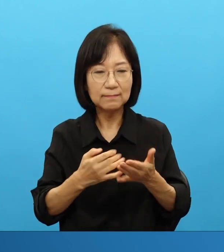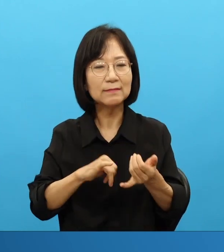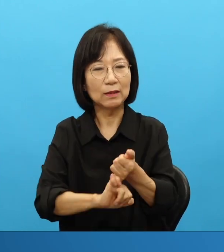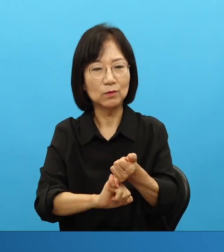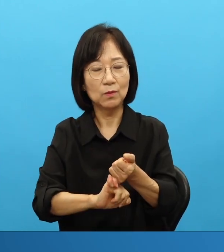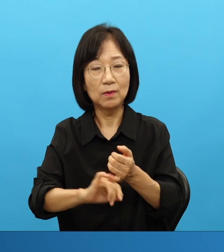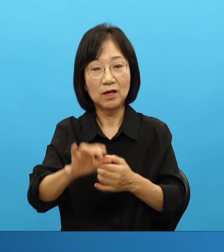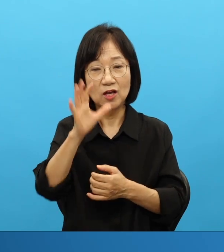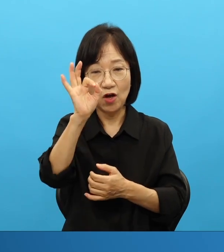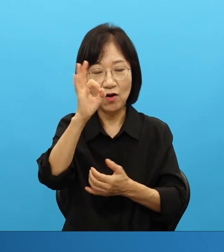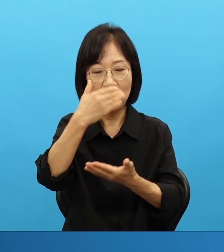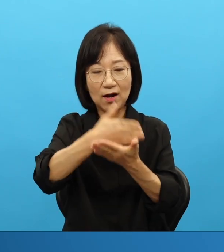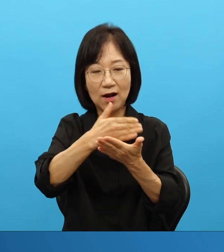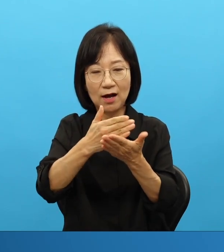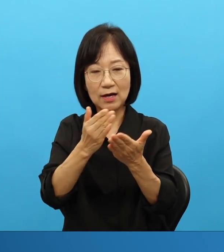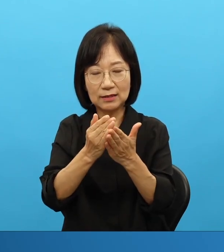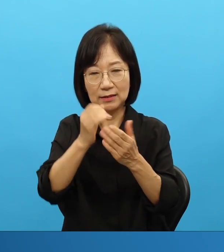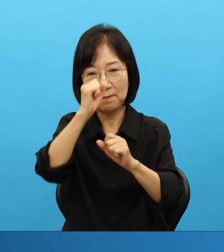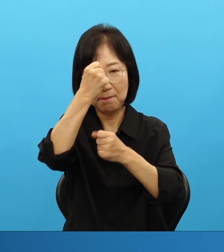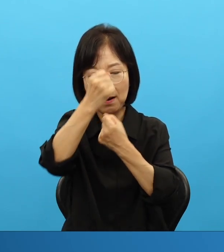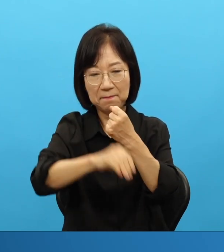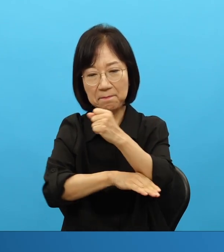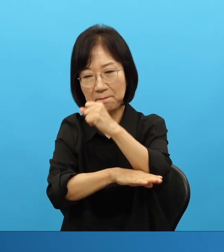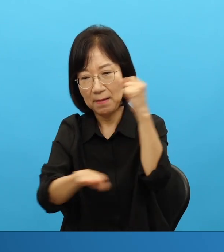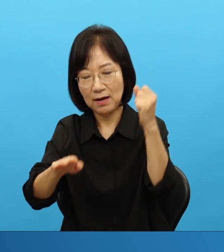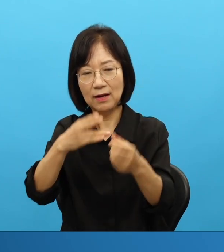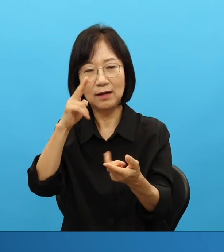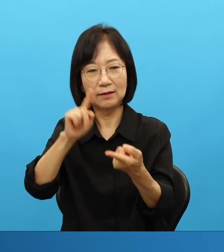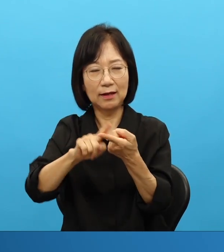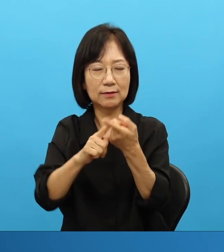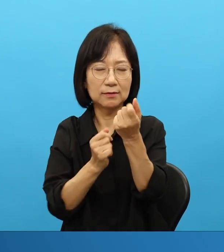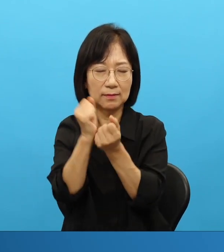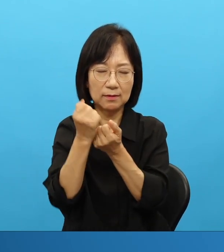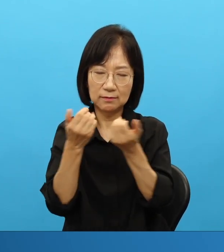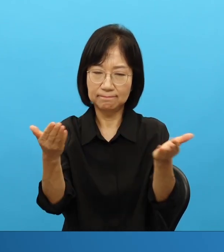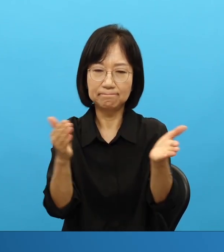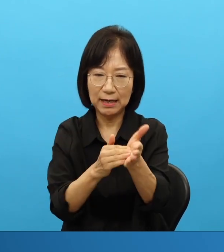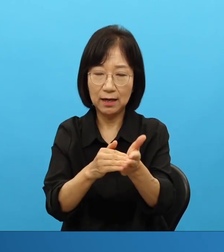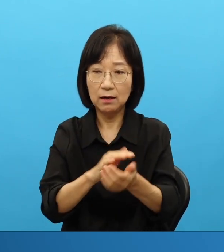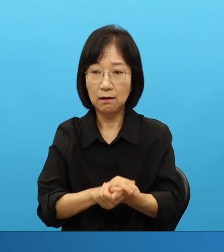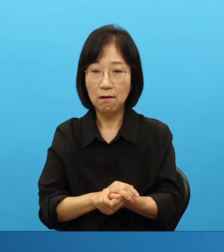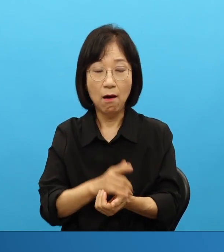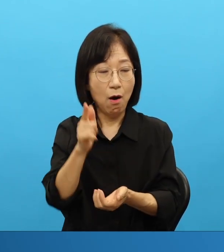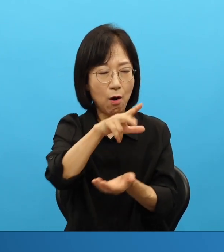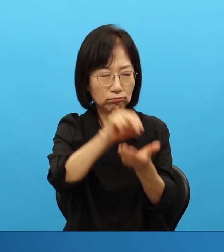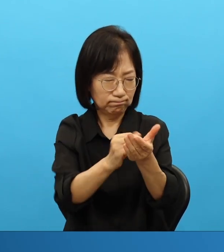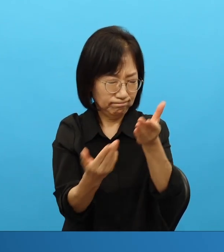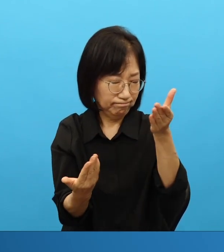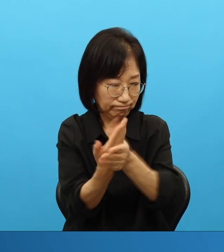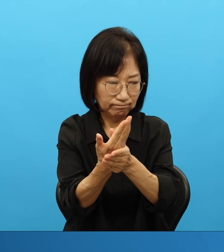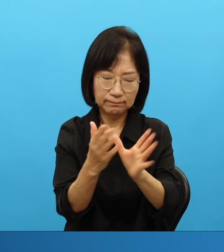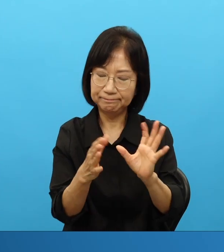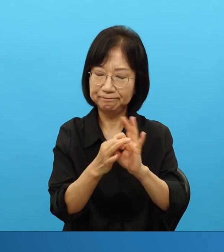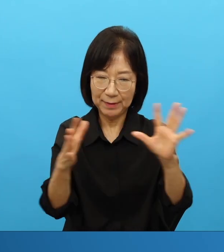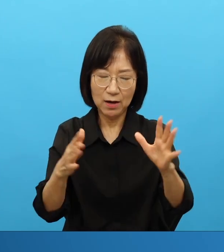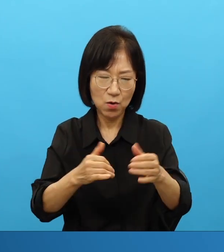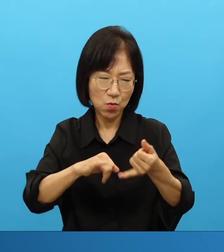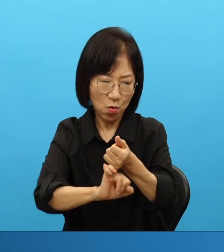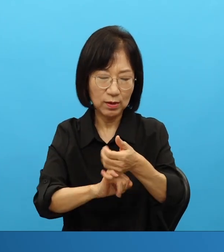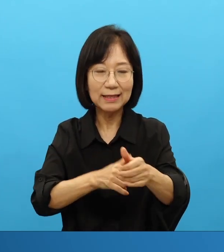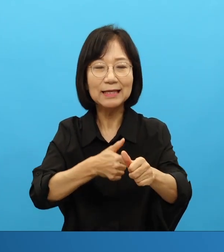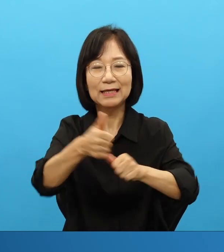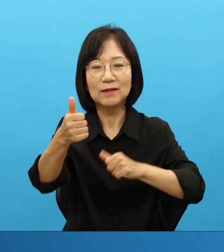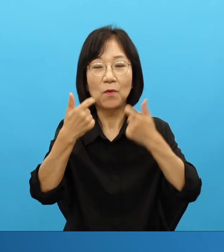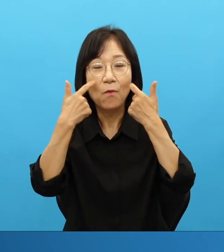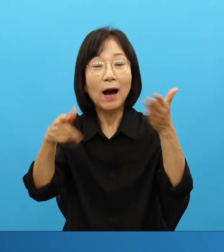faith, the mysteries by which he says he'll be fully responsible for all of you, the evangelists and 어떤 disciples. 경우에도 이기는 확신 얘기했어요. He also has given to us that